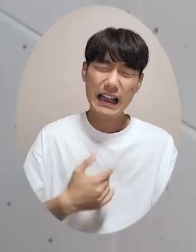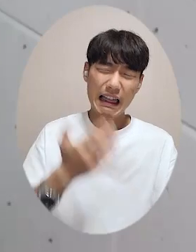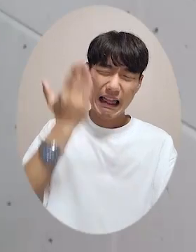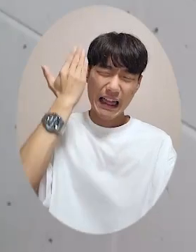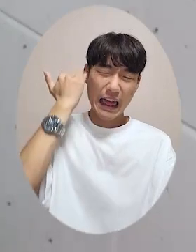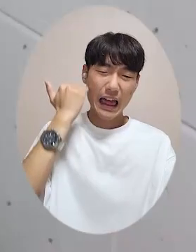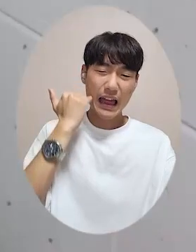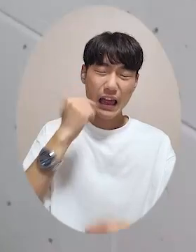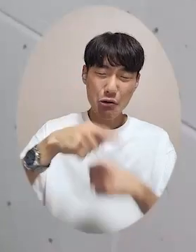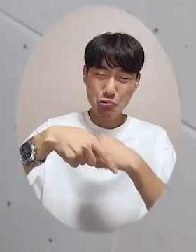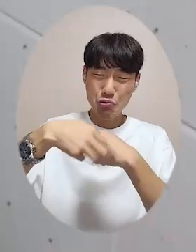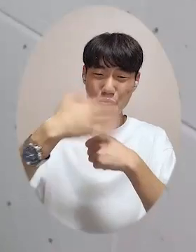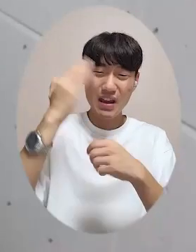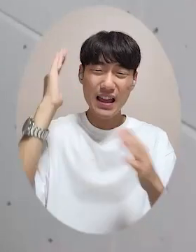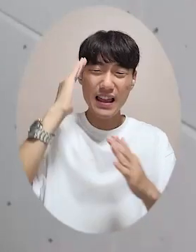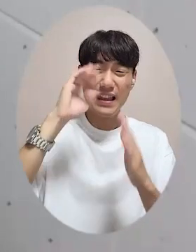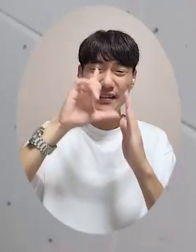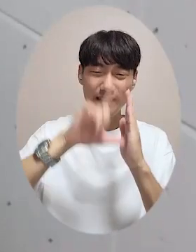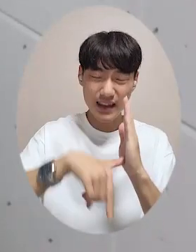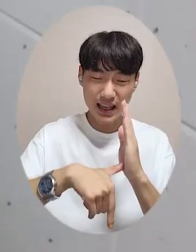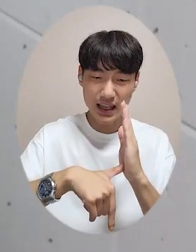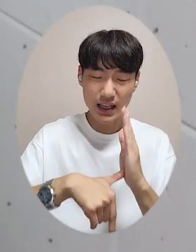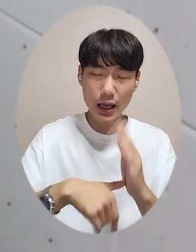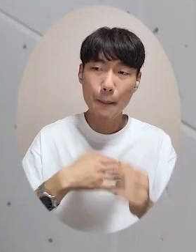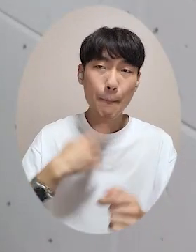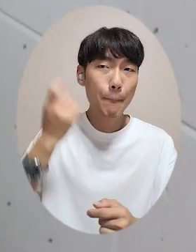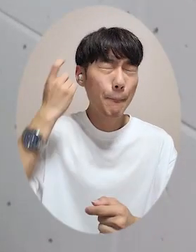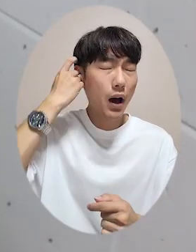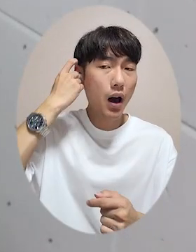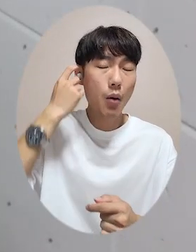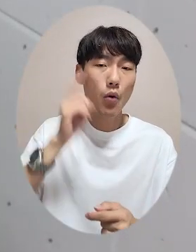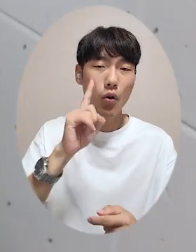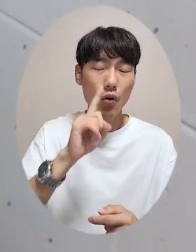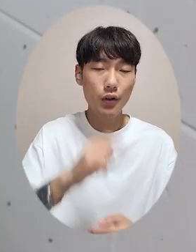옛날에 이제 초등학교 때 무슨 말을 들었었냐면